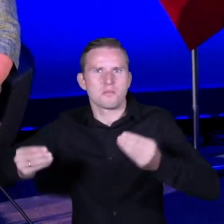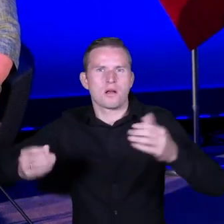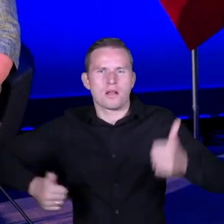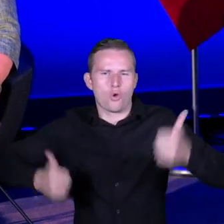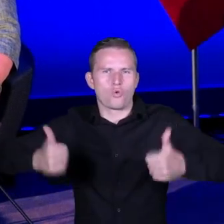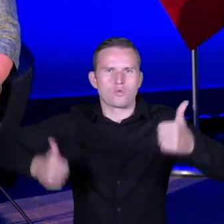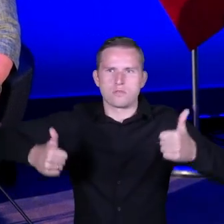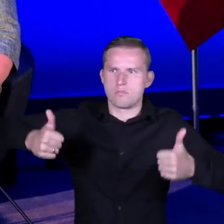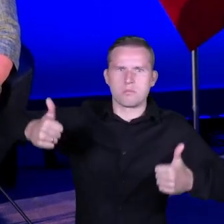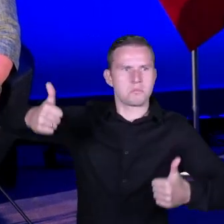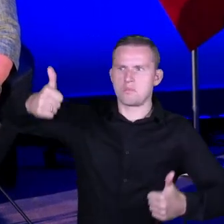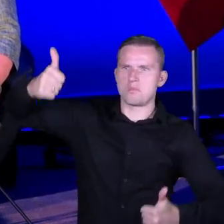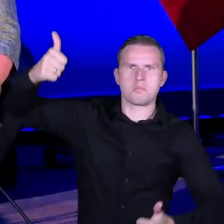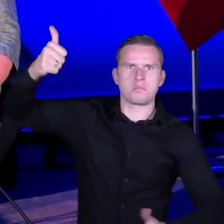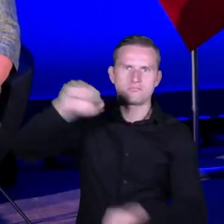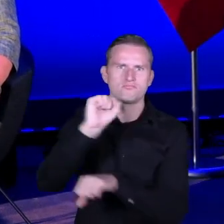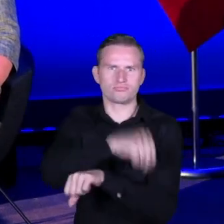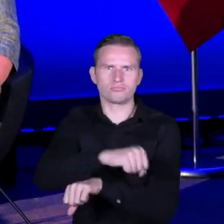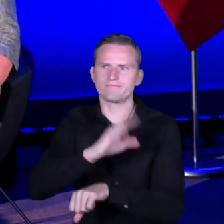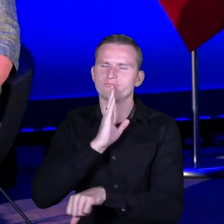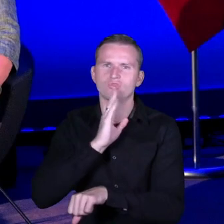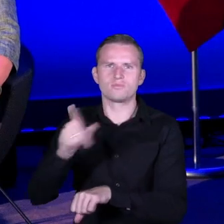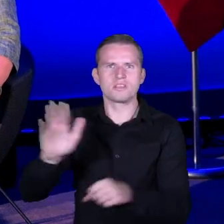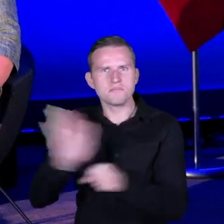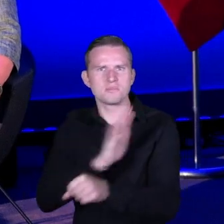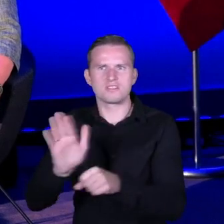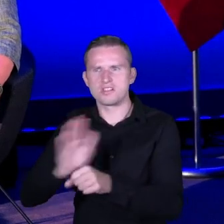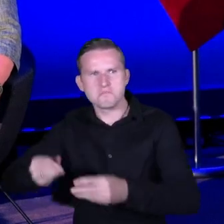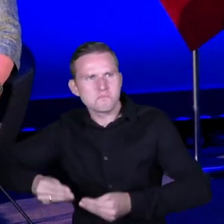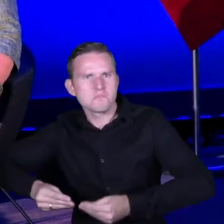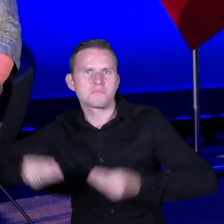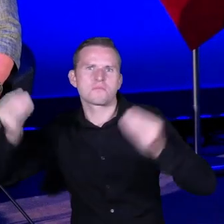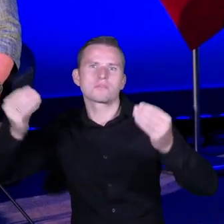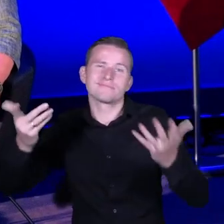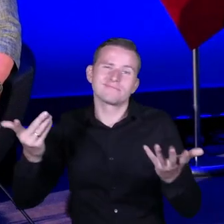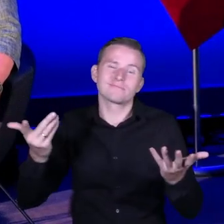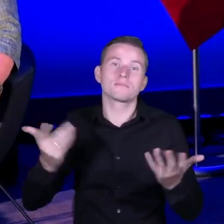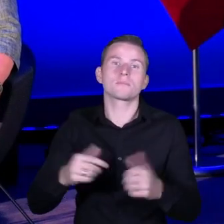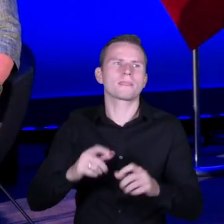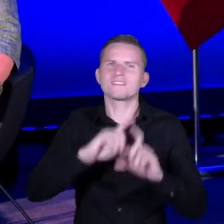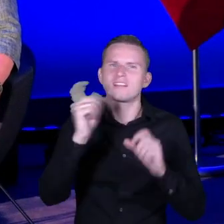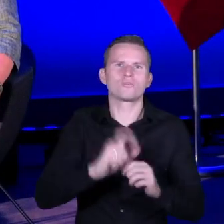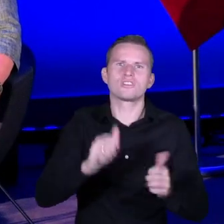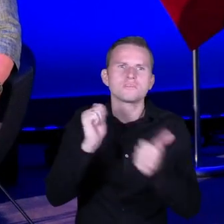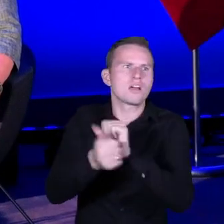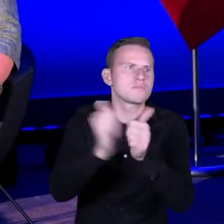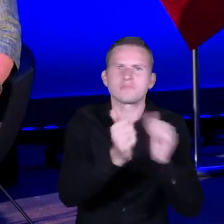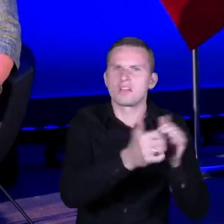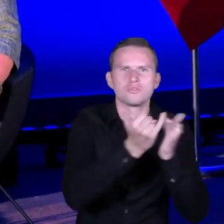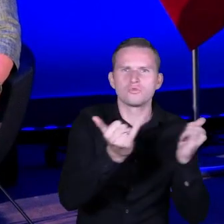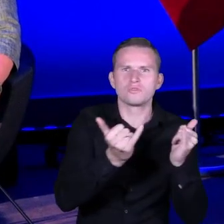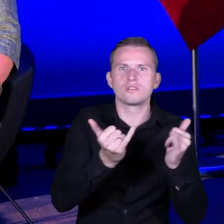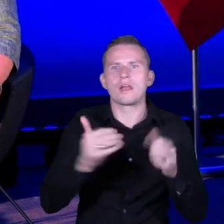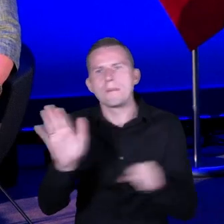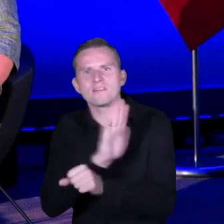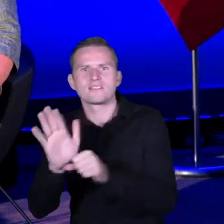biznesu, który też się odnajdzie w zmianach, które toczą się nieustannie. Tak samo jak budowanie też